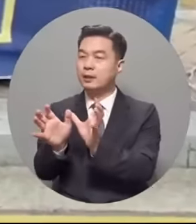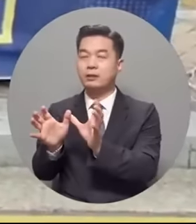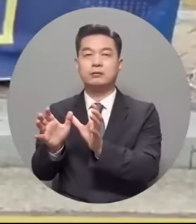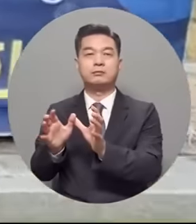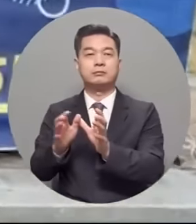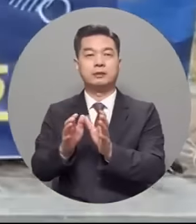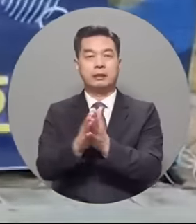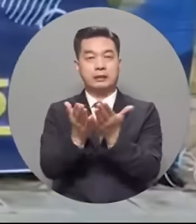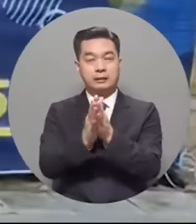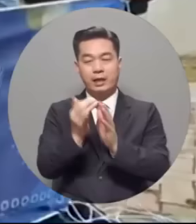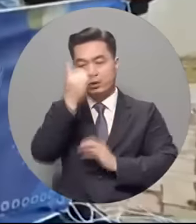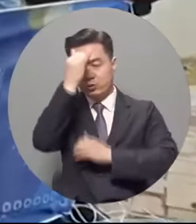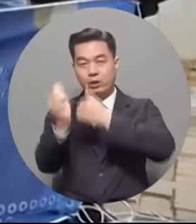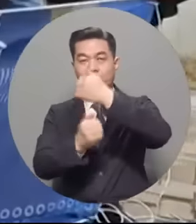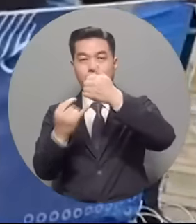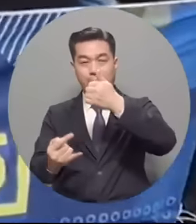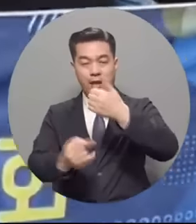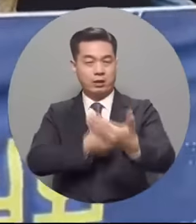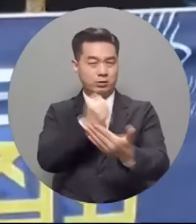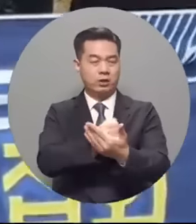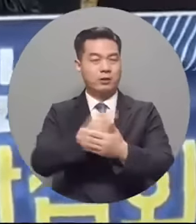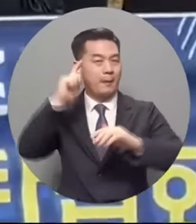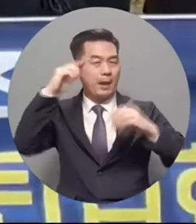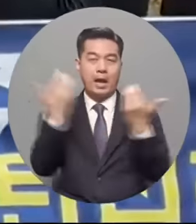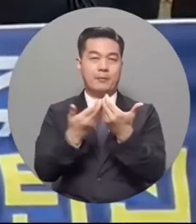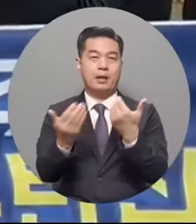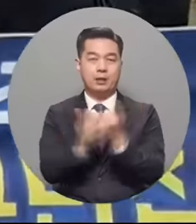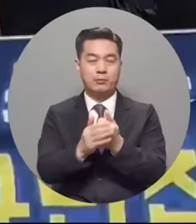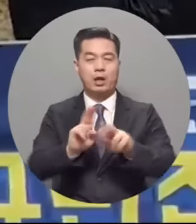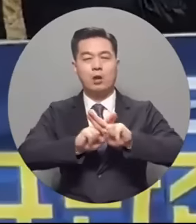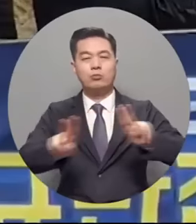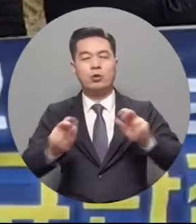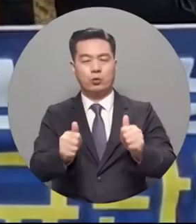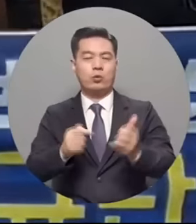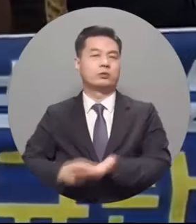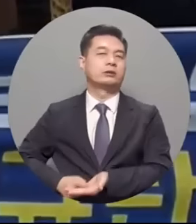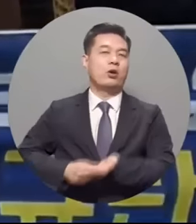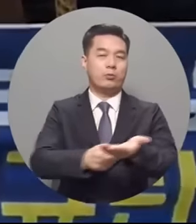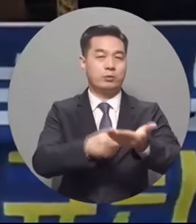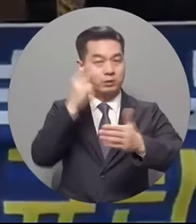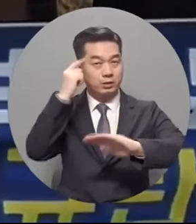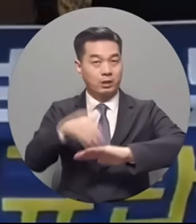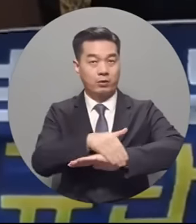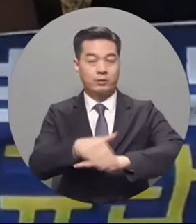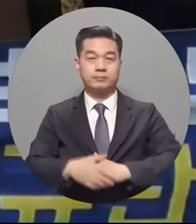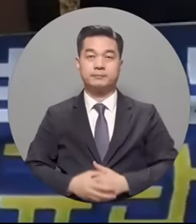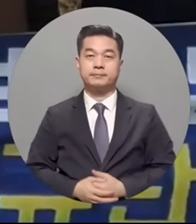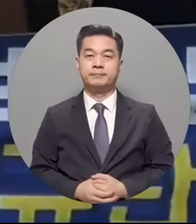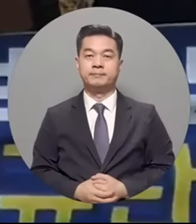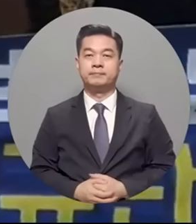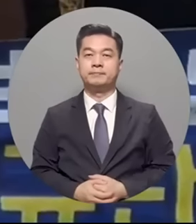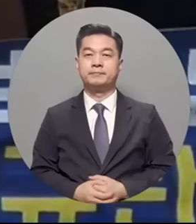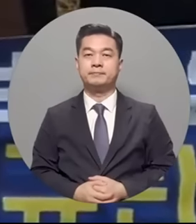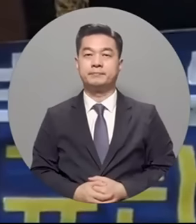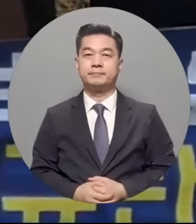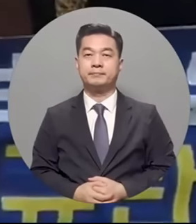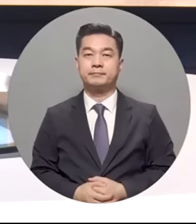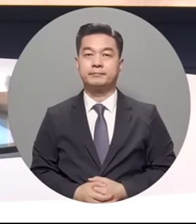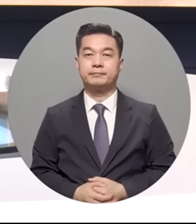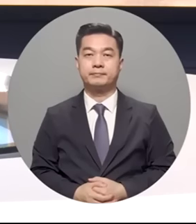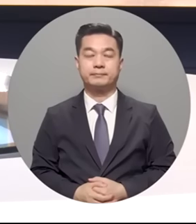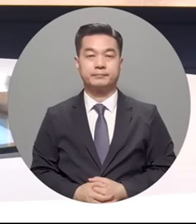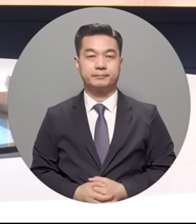윤리위의 결정에 반발하며 심의 결정 무효 청구 소송 등을 제기할 계획입니다. MBC 뉴스 조국현입니다.